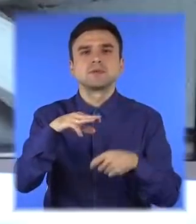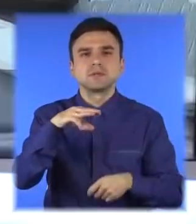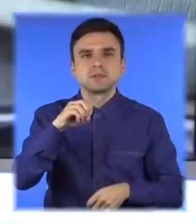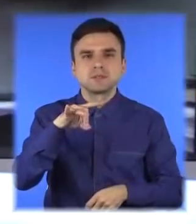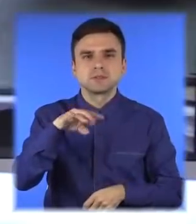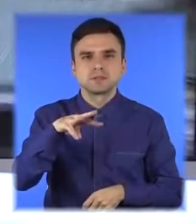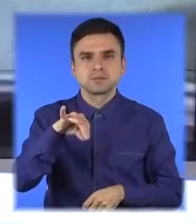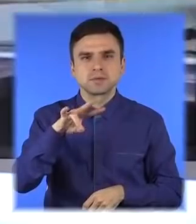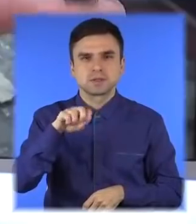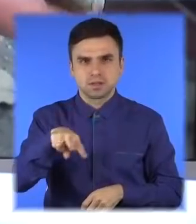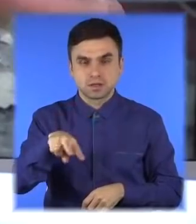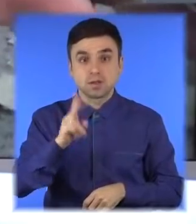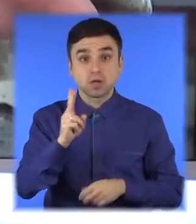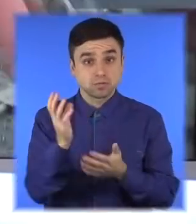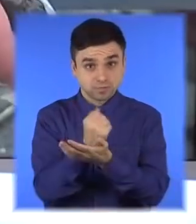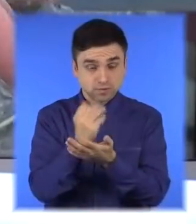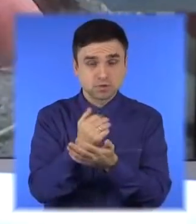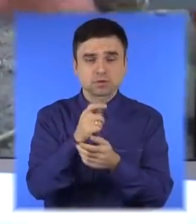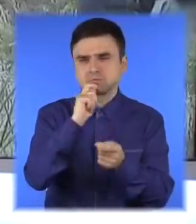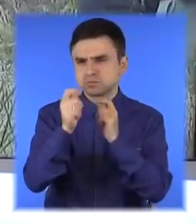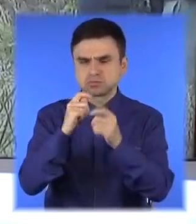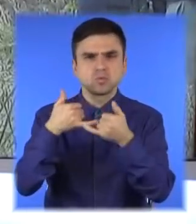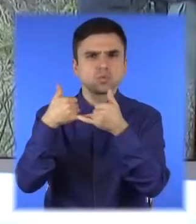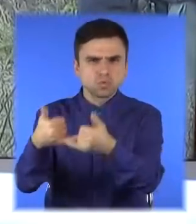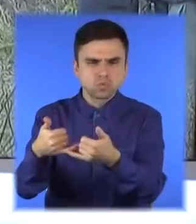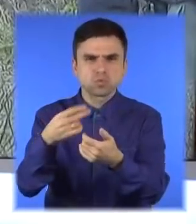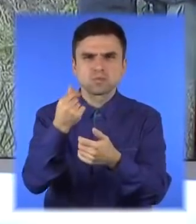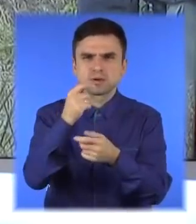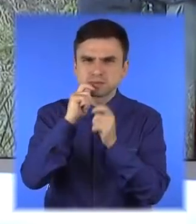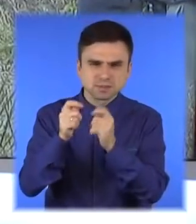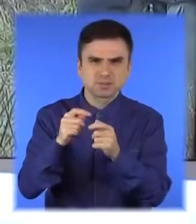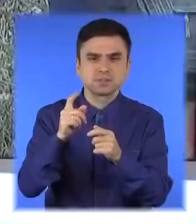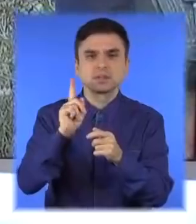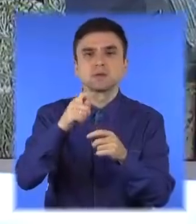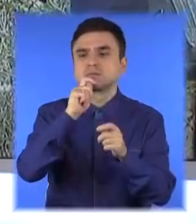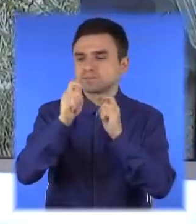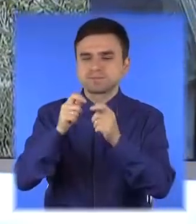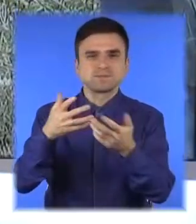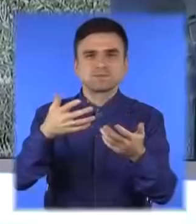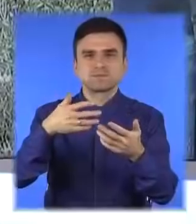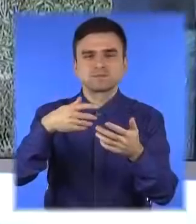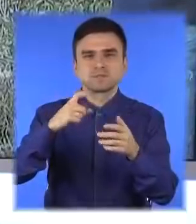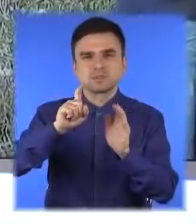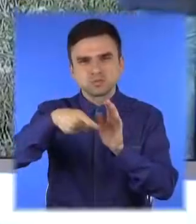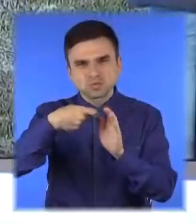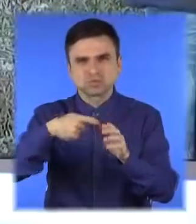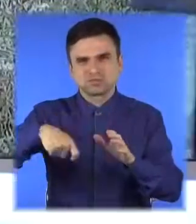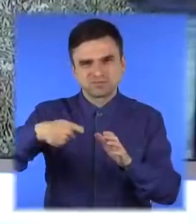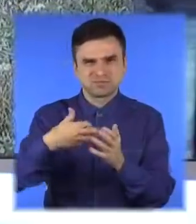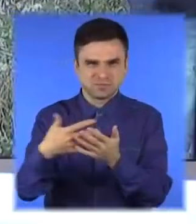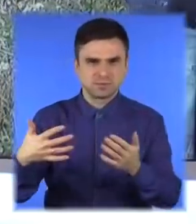рибальськими знаряддями, що стануть у нагоді в подальших полюваннях на рибу. Як це було, дивіться у матеріалі Олександра